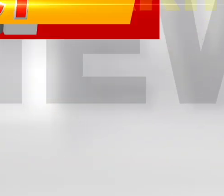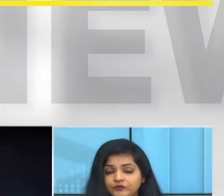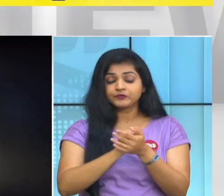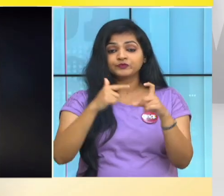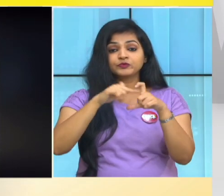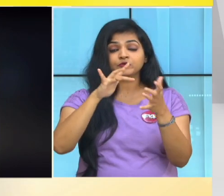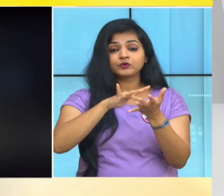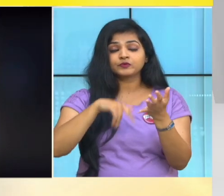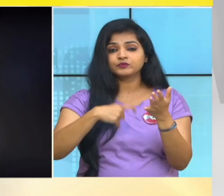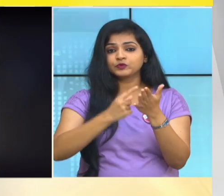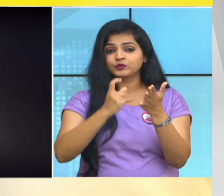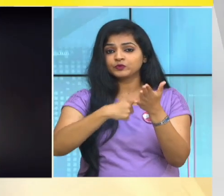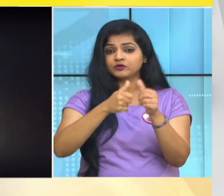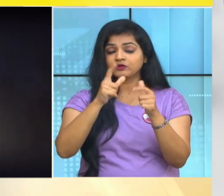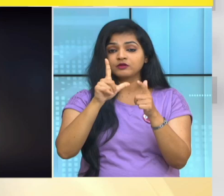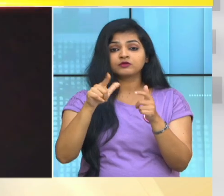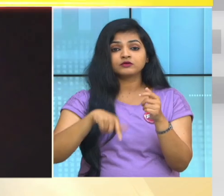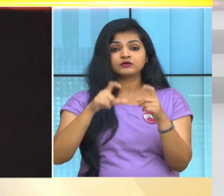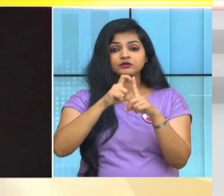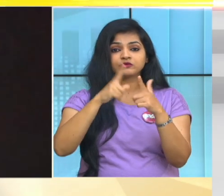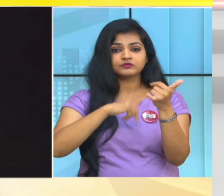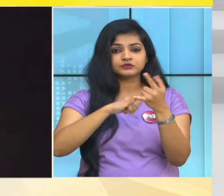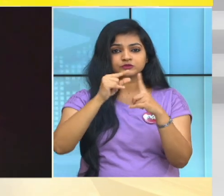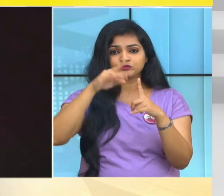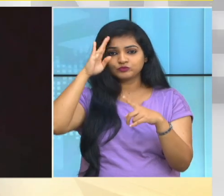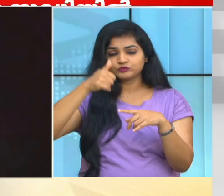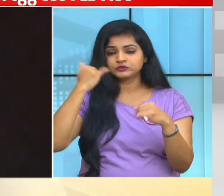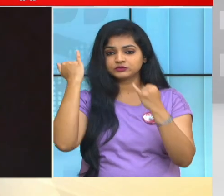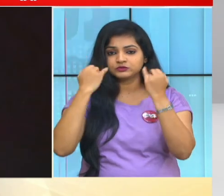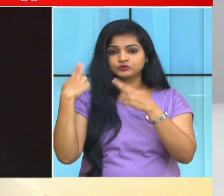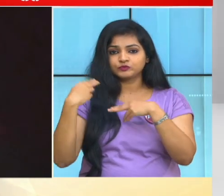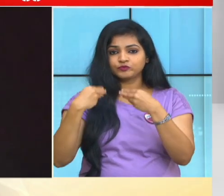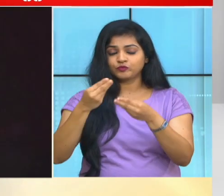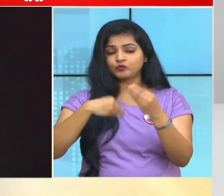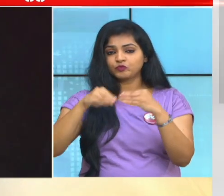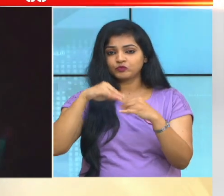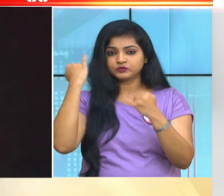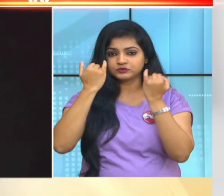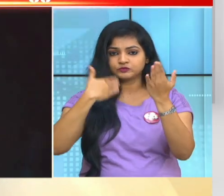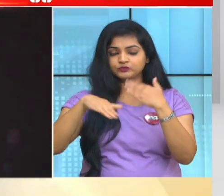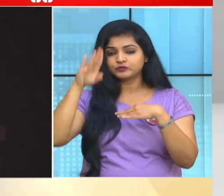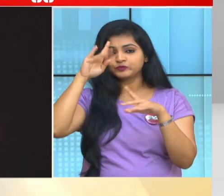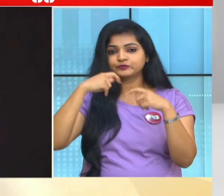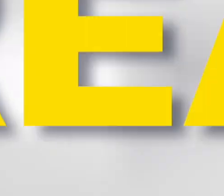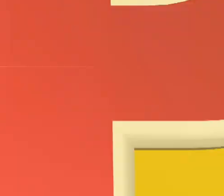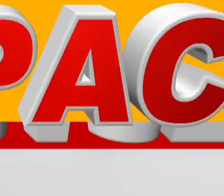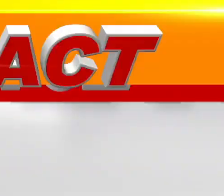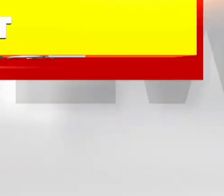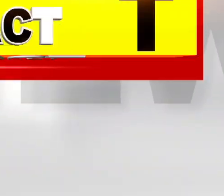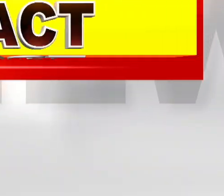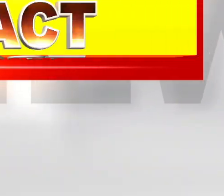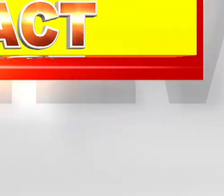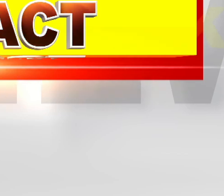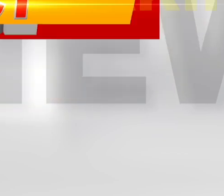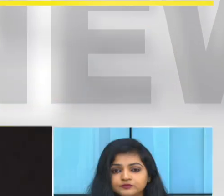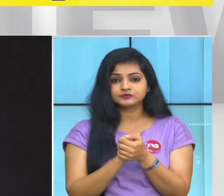DYSPക്കാണ് അന്വേഷണ ചുമതല. ഏതായാലും ഈ കേസിൽ കൂടുതൽ അറസ്റ്റുകൾ ഉടൻ ഉണ്ടാകുമെന്ന് തന്നെയാണ് മധുക്കര പോലീസ് വ്യക്തമാക്കുന്നത്. ശരി, S ശ്യാംകുമാർ വിവരങ്ങൾ നൽകുകയായിരുന്നു. 24 ആണ് ഈ